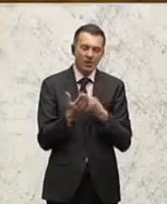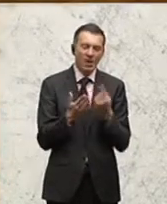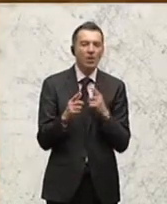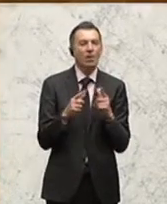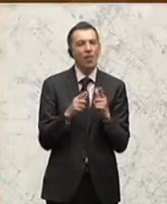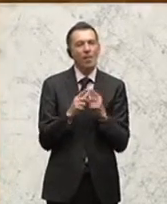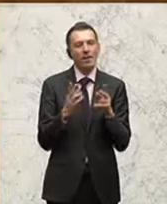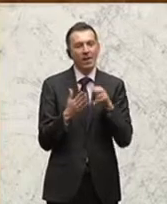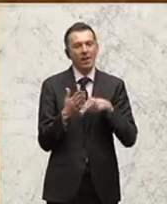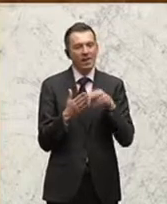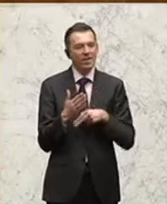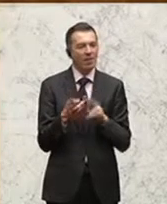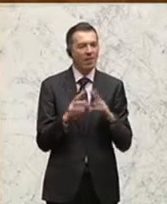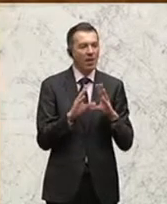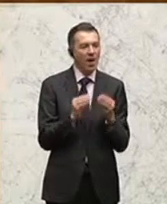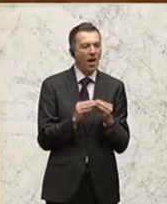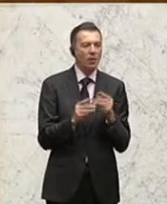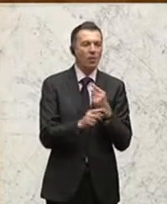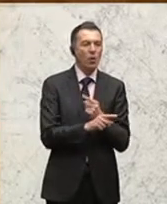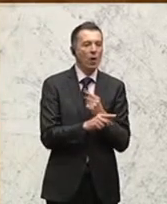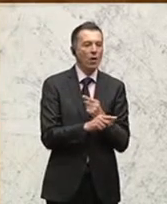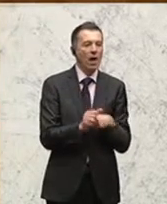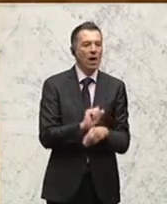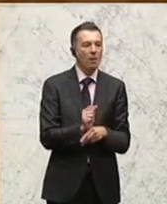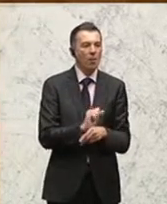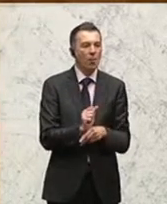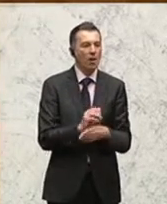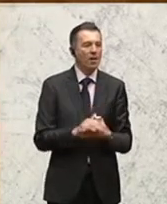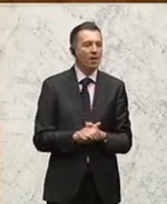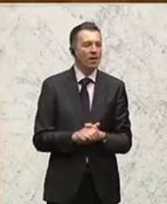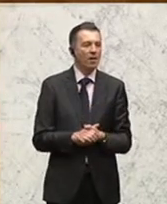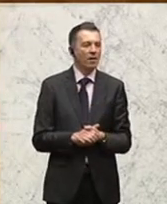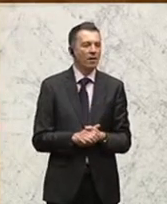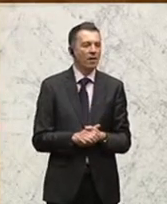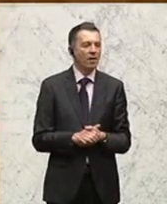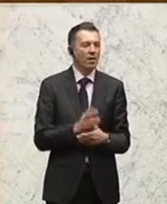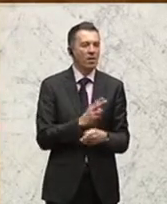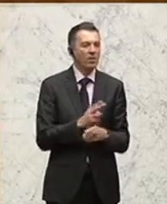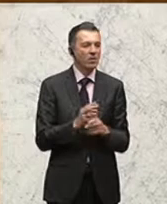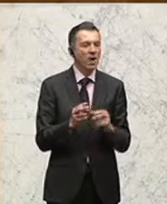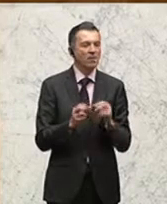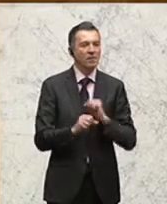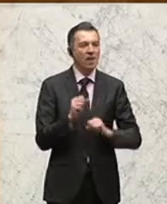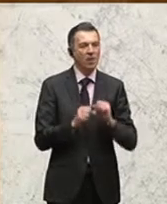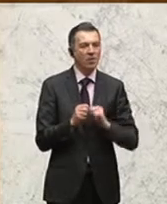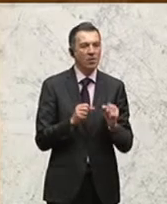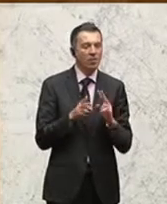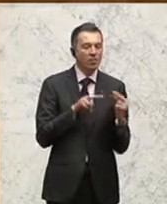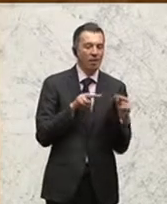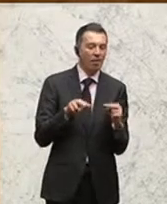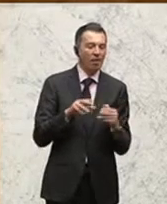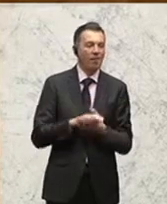Gedankenzüge, wie das alles von einem neutralen Beobachter, nämlich jemand aus der Staatsanwaltschaft betrachtet